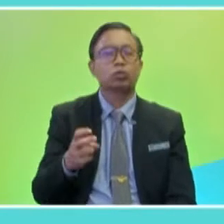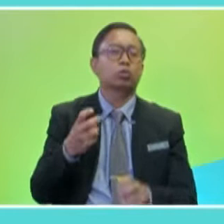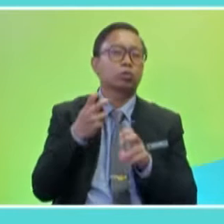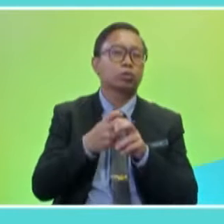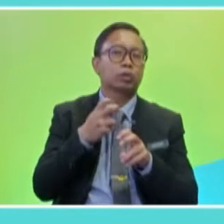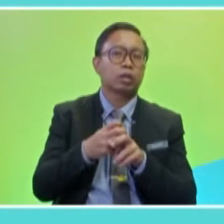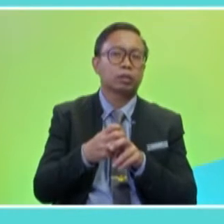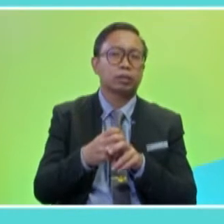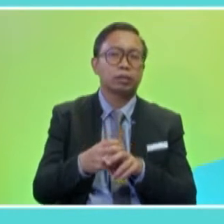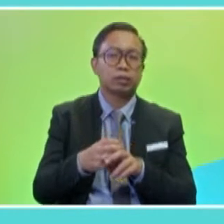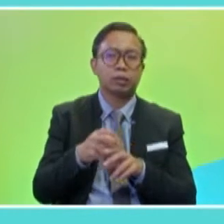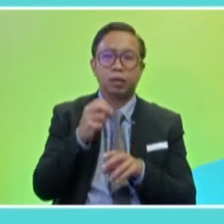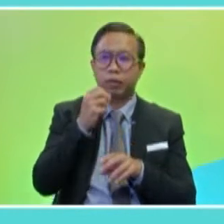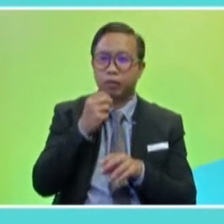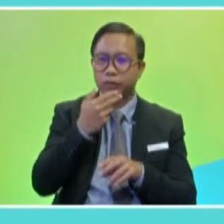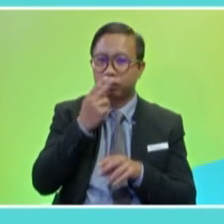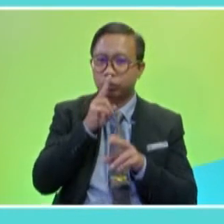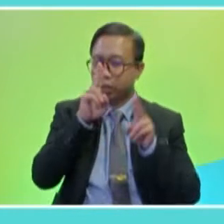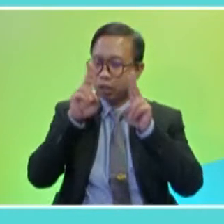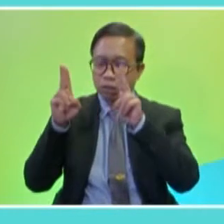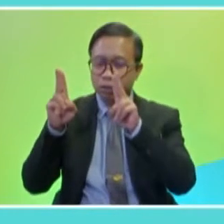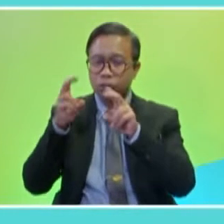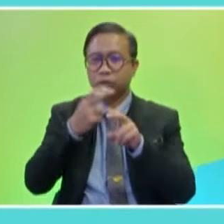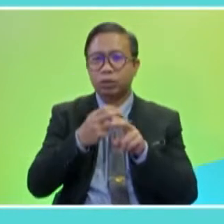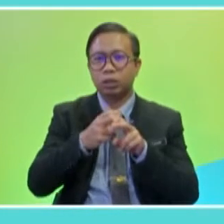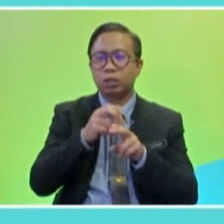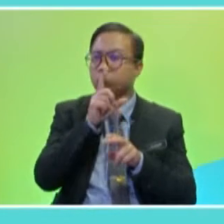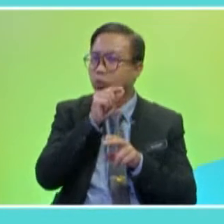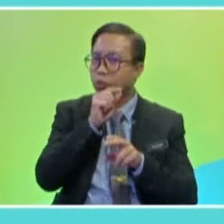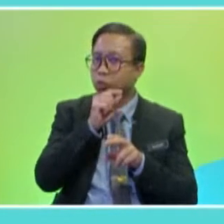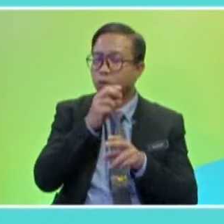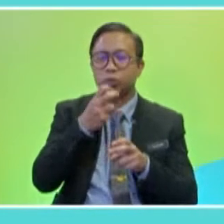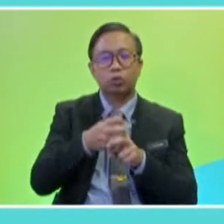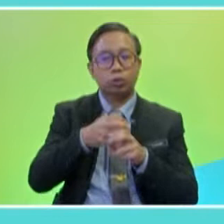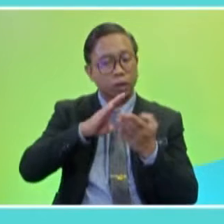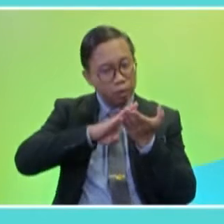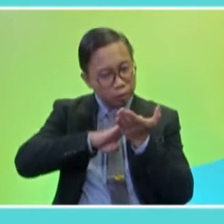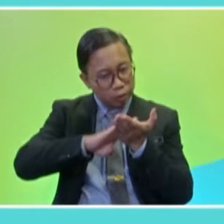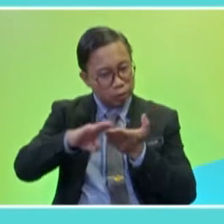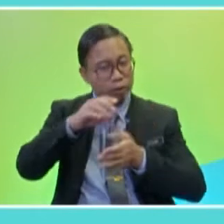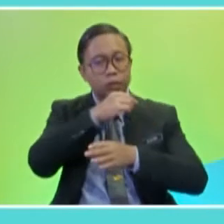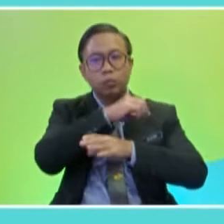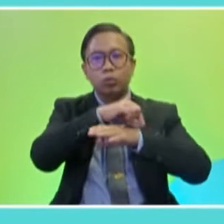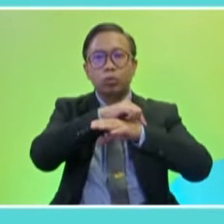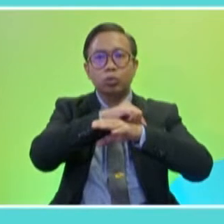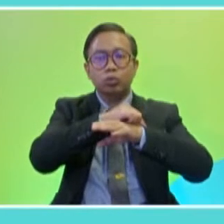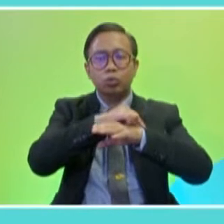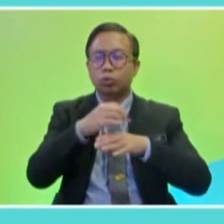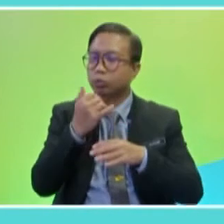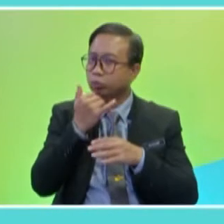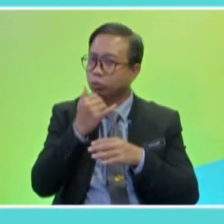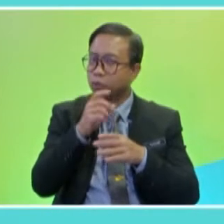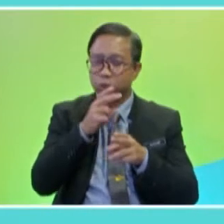kalau ikasu karena bernafas menelan burung sukar untuk dibersihkan bulunya apabila terkena dengan tumpahan